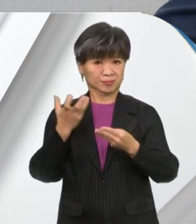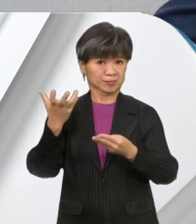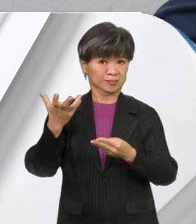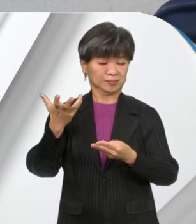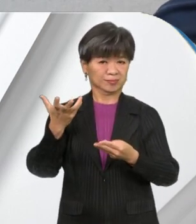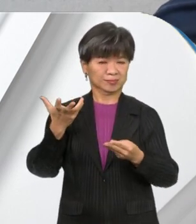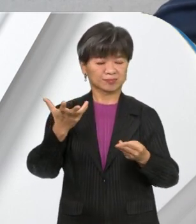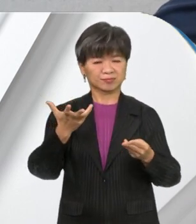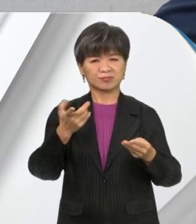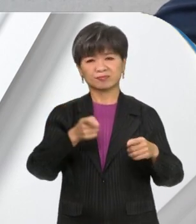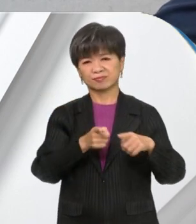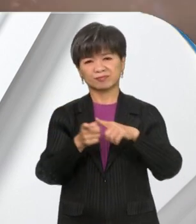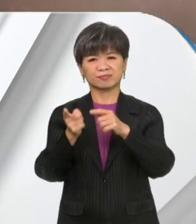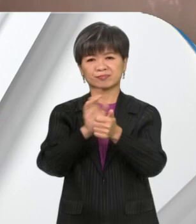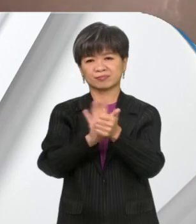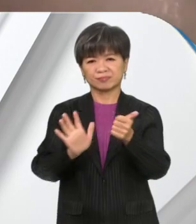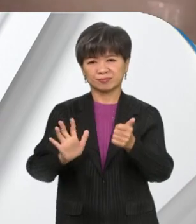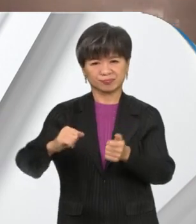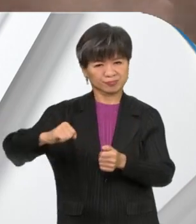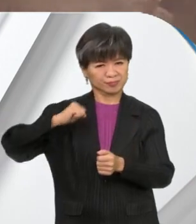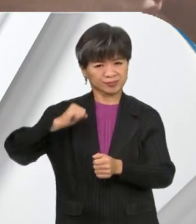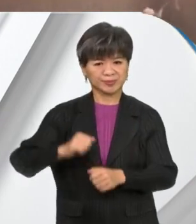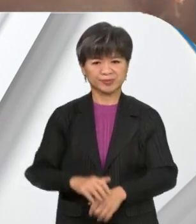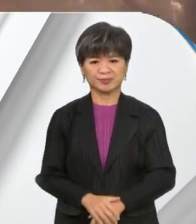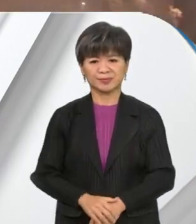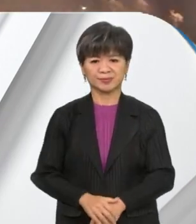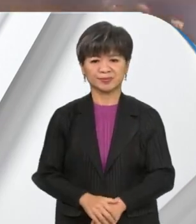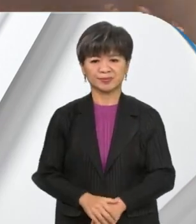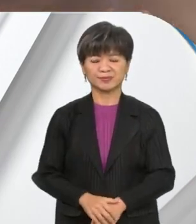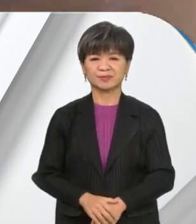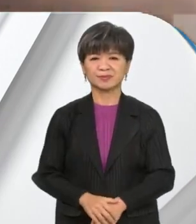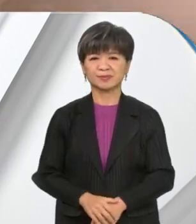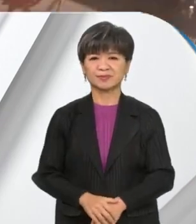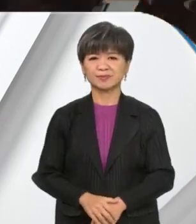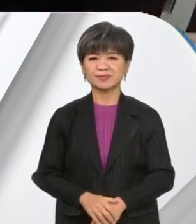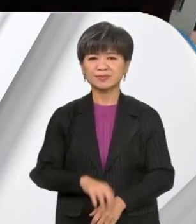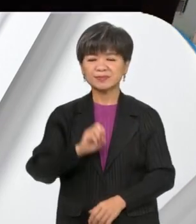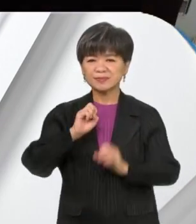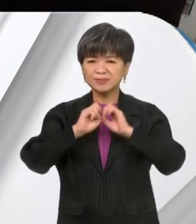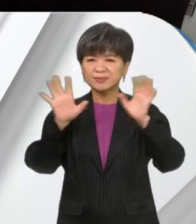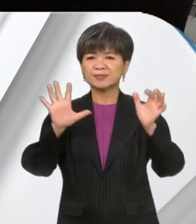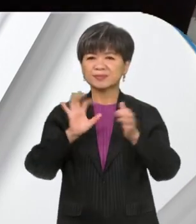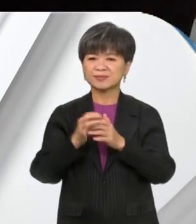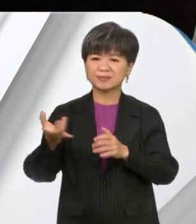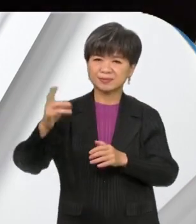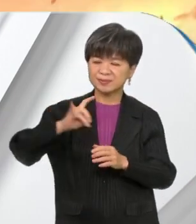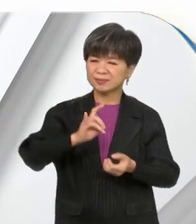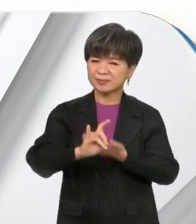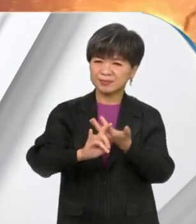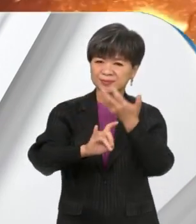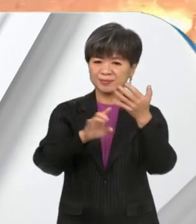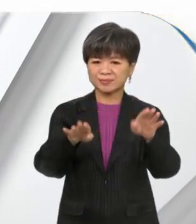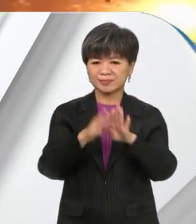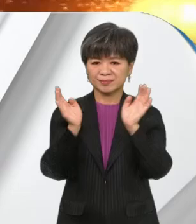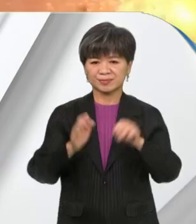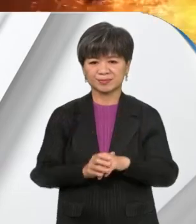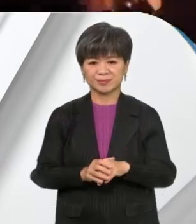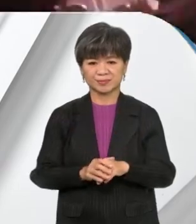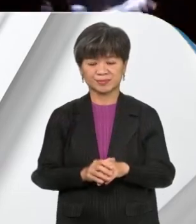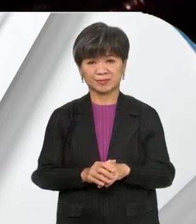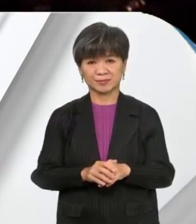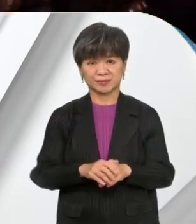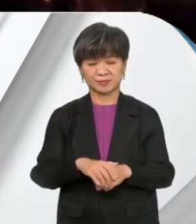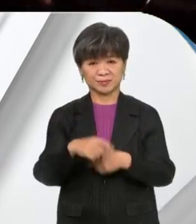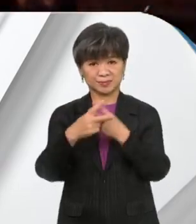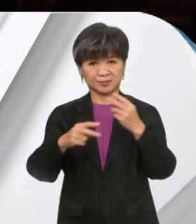越来越有影响力了。 客家系台湾电视台的族群，客家